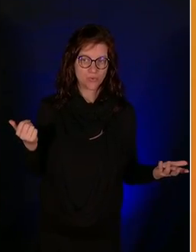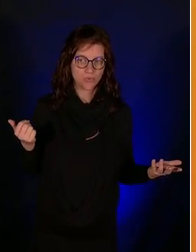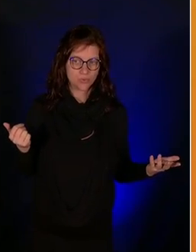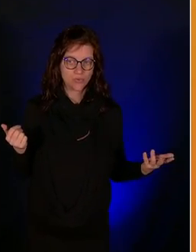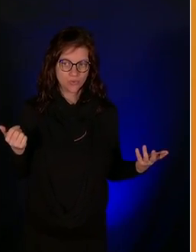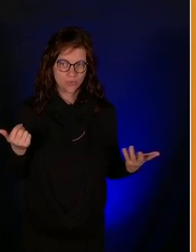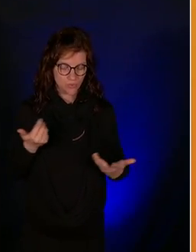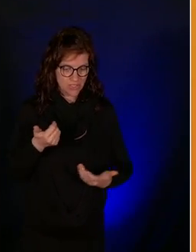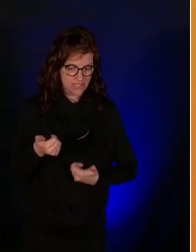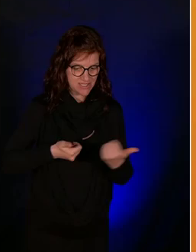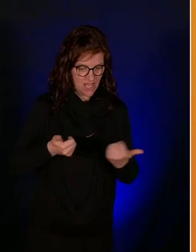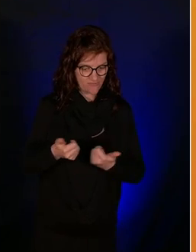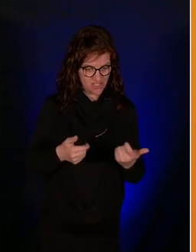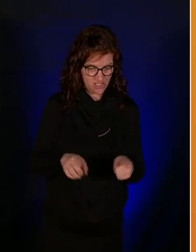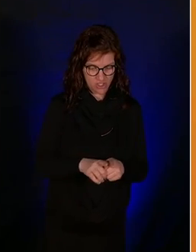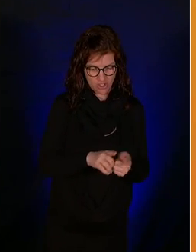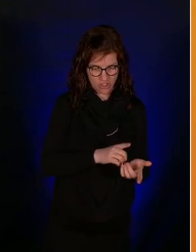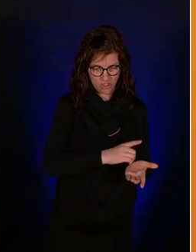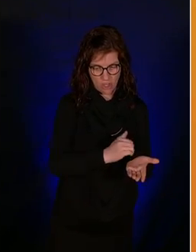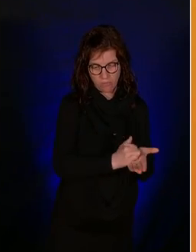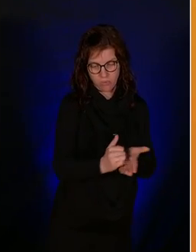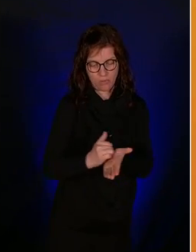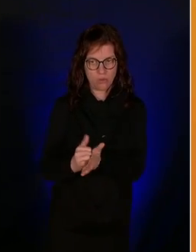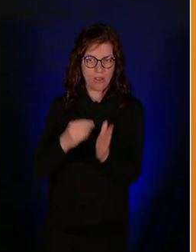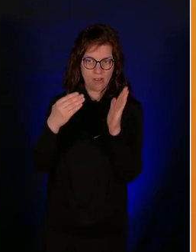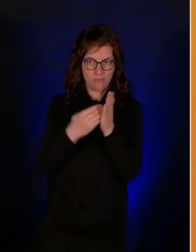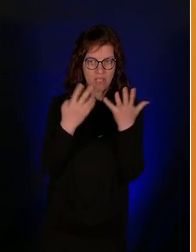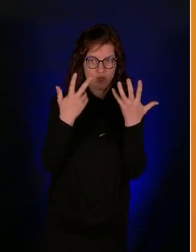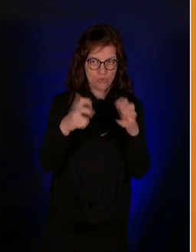nos services ont été démolis. Hein, 1800, c'est pour